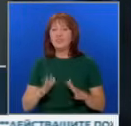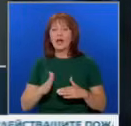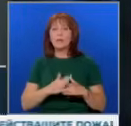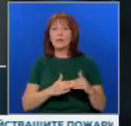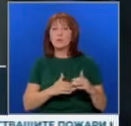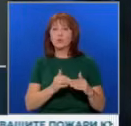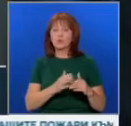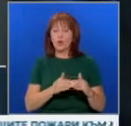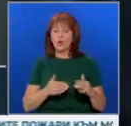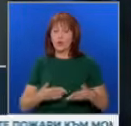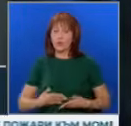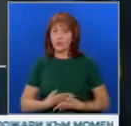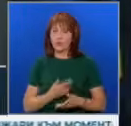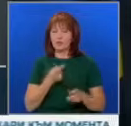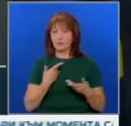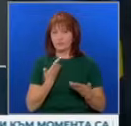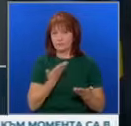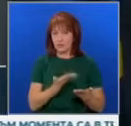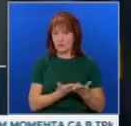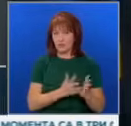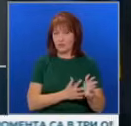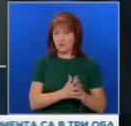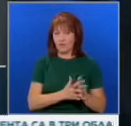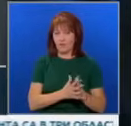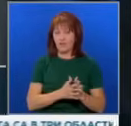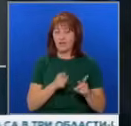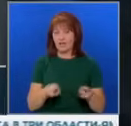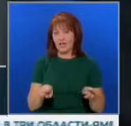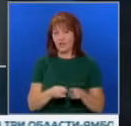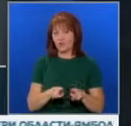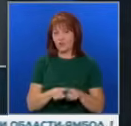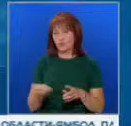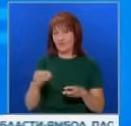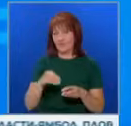се направят, нали, за хората да се предоставят, това също се включва.